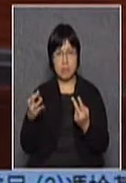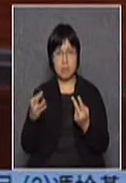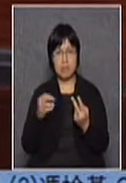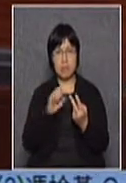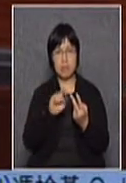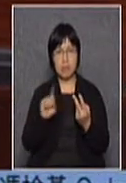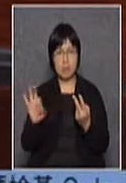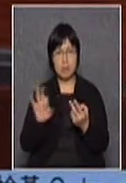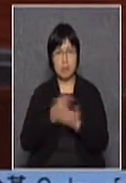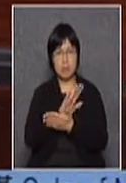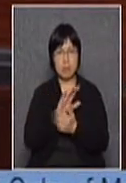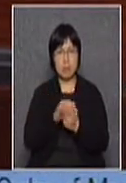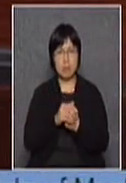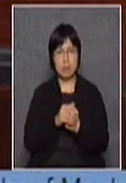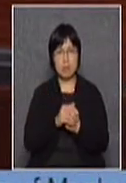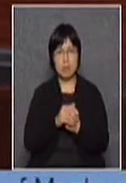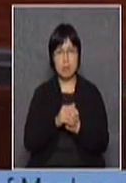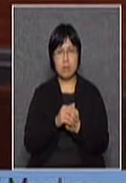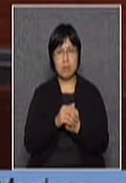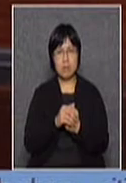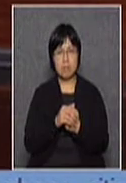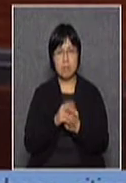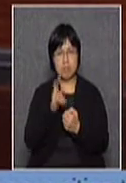2013年嘅時候咧，係去到呢一個嘅